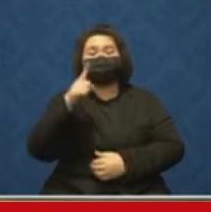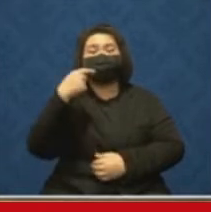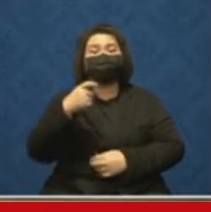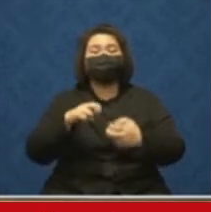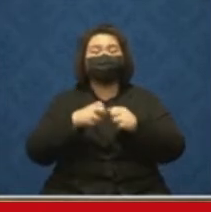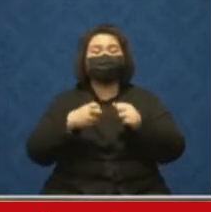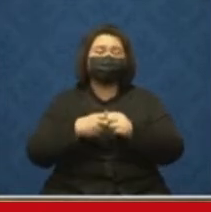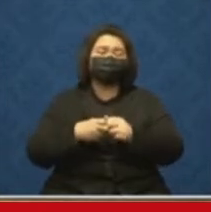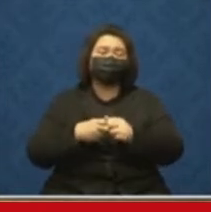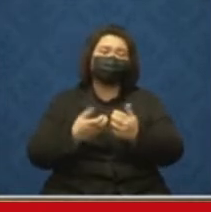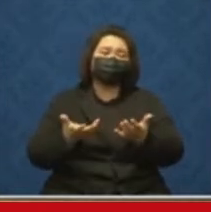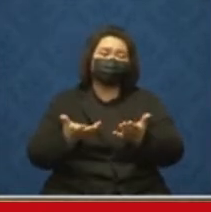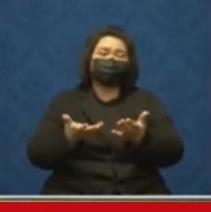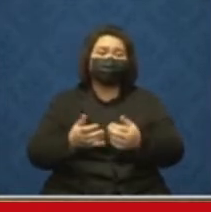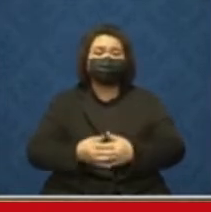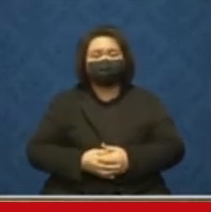ใครเสียผลประโยช ครัทประทาน